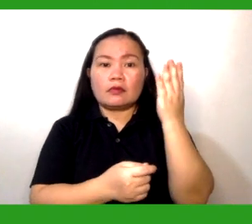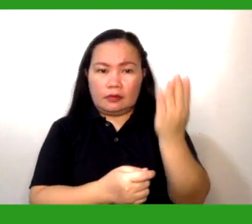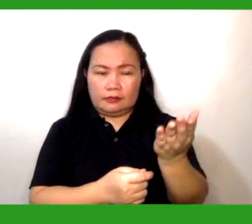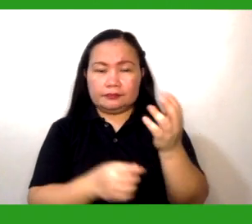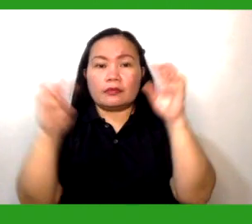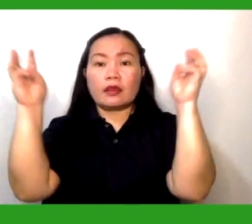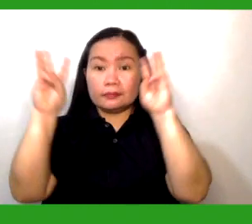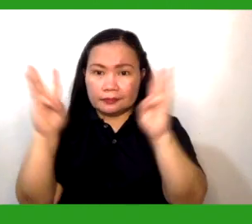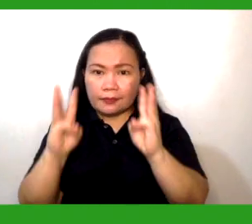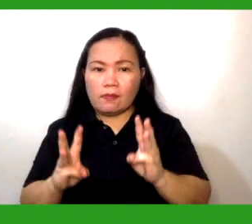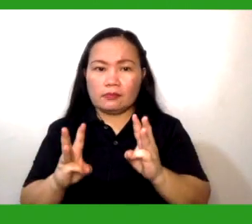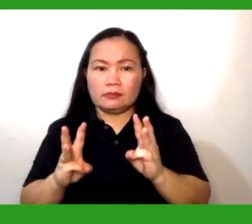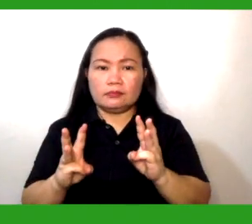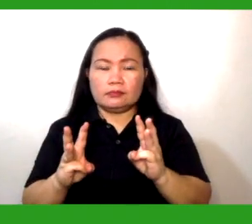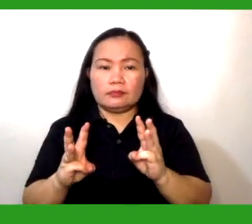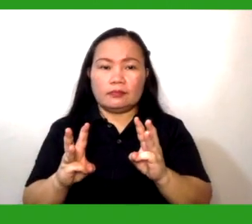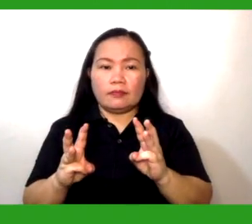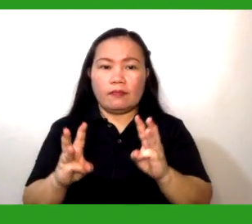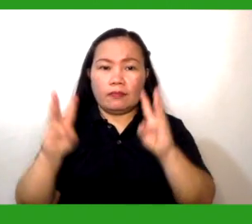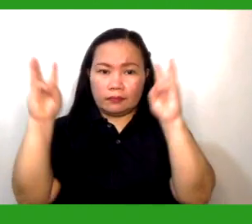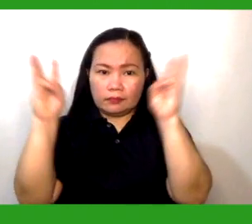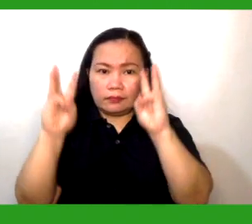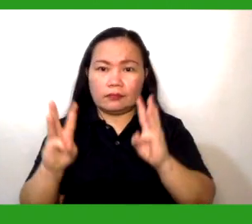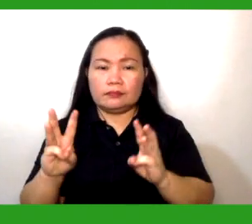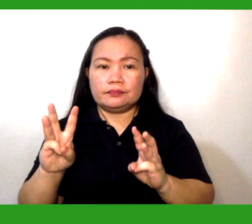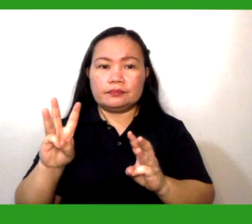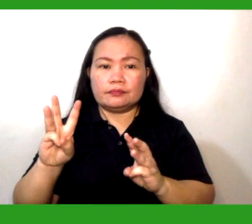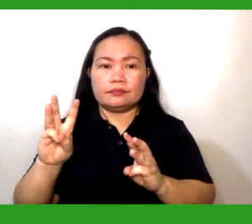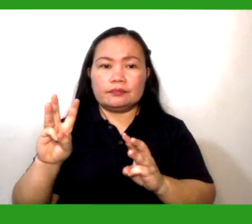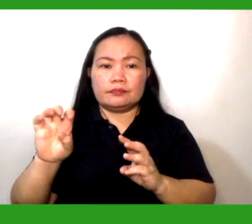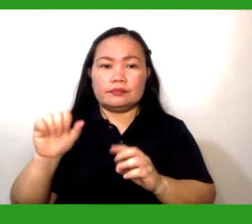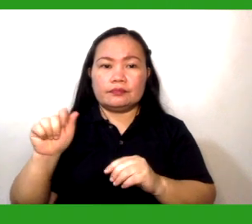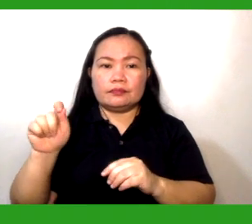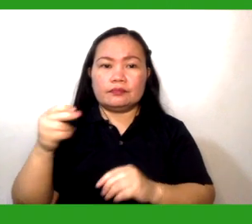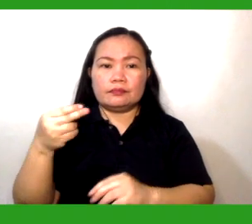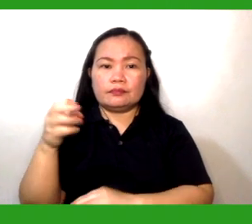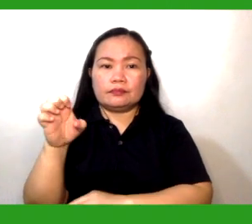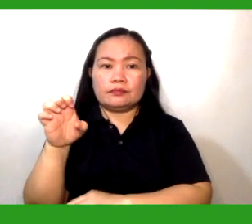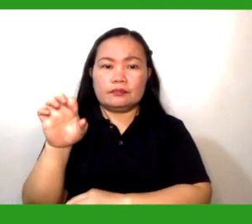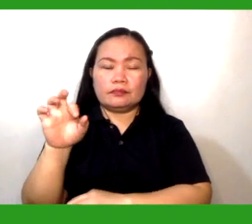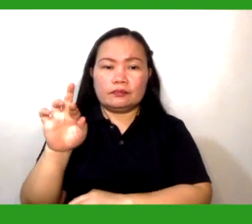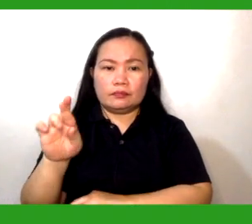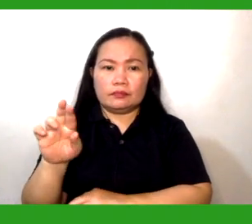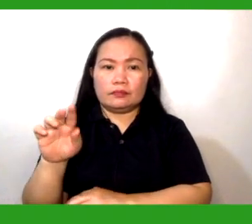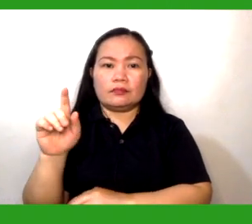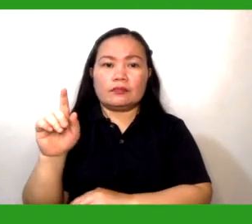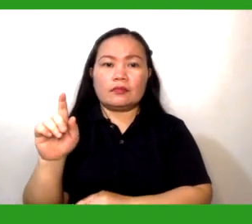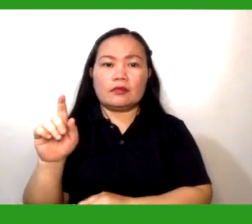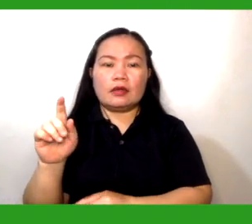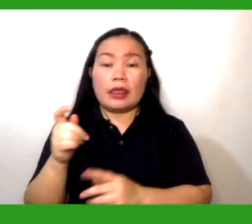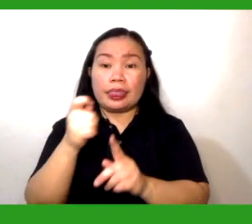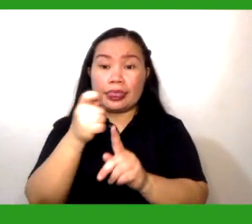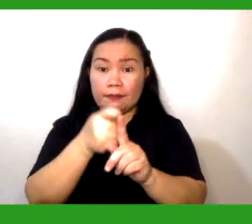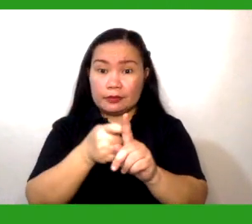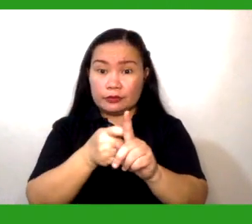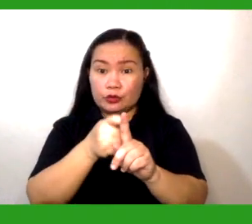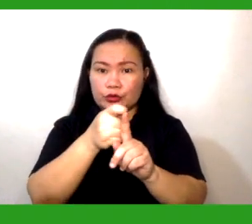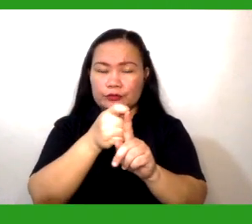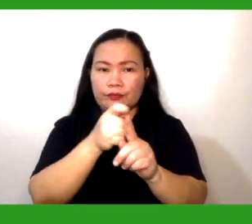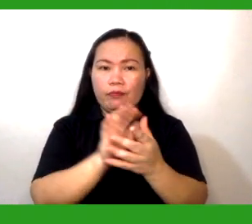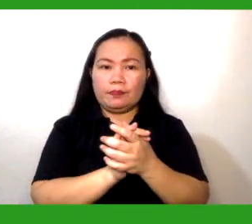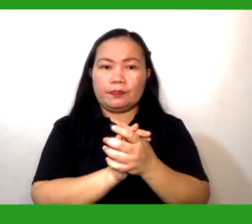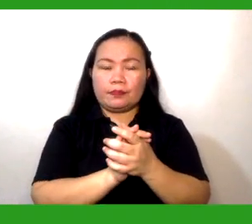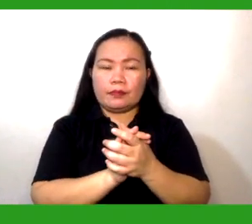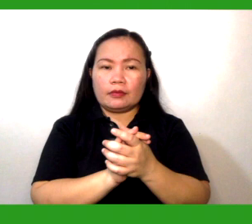the weather. So ito madalas sa elementary nakikita natin to. So I know yung iba sa atin familiar